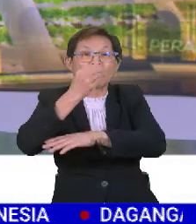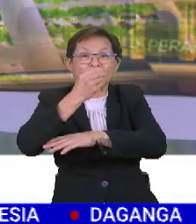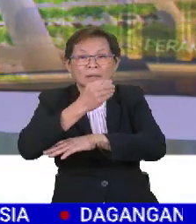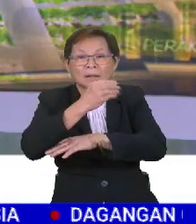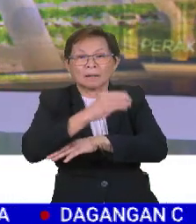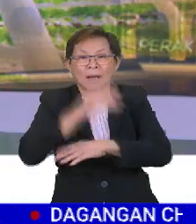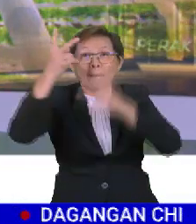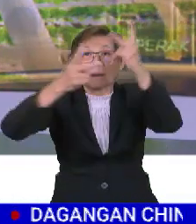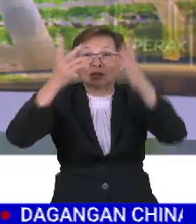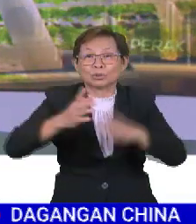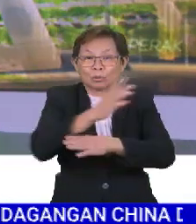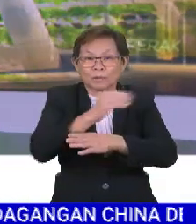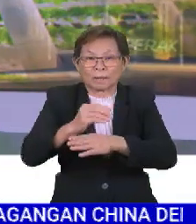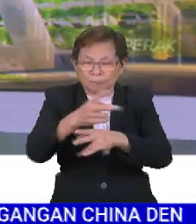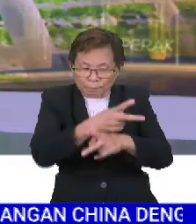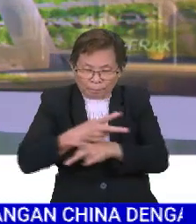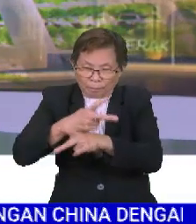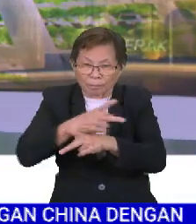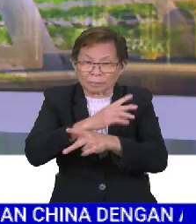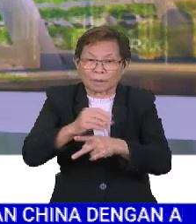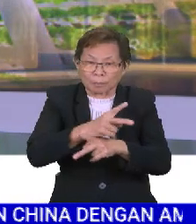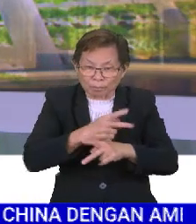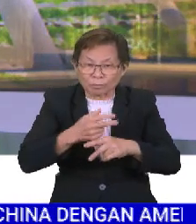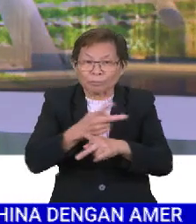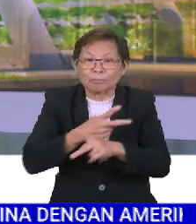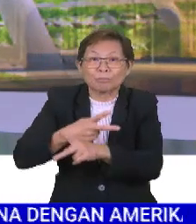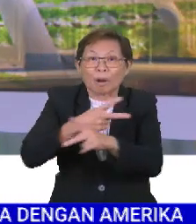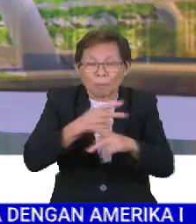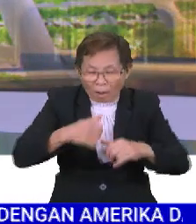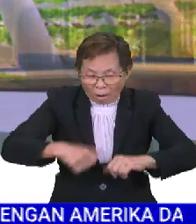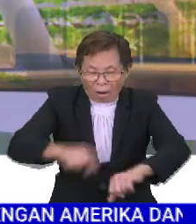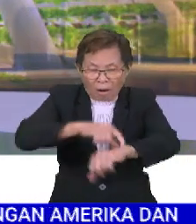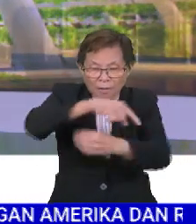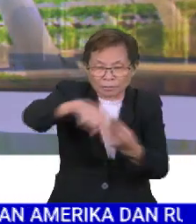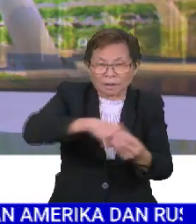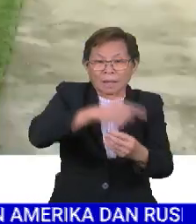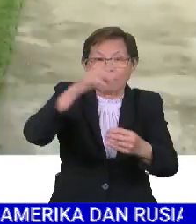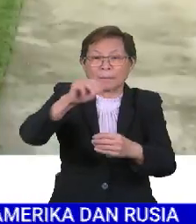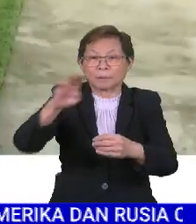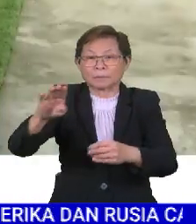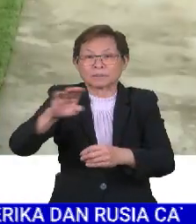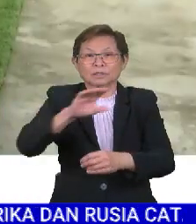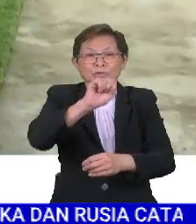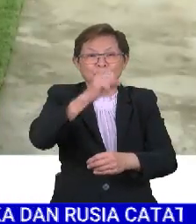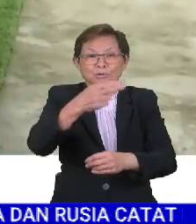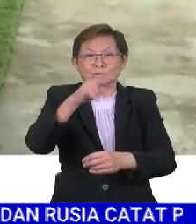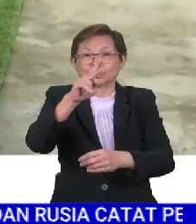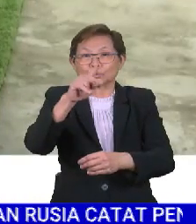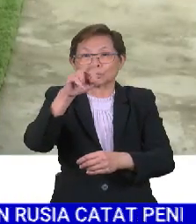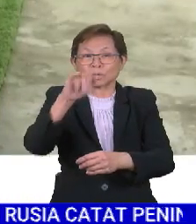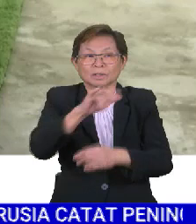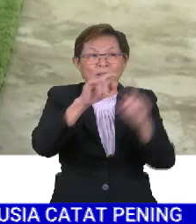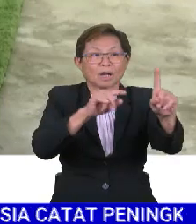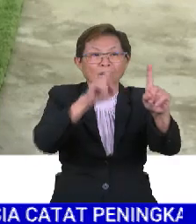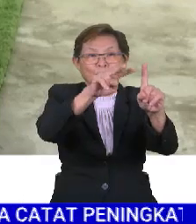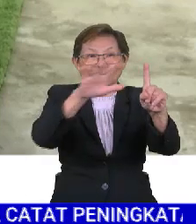makanan, pelancongan serta pemeliharaan dan pemuliharaan alam sekitar. Menteri Besar Mohd Syukri Ramli berkata seramai